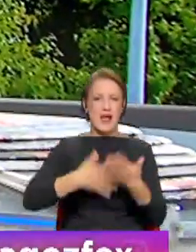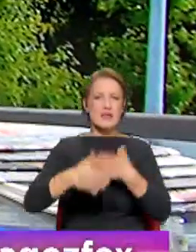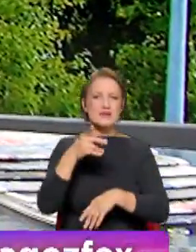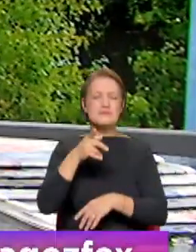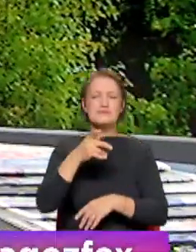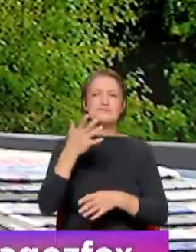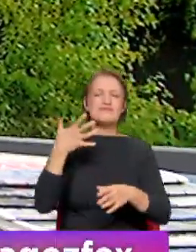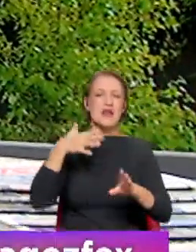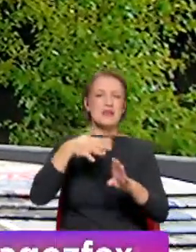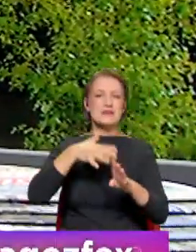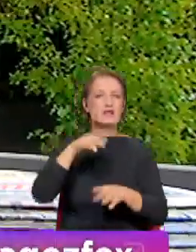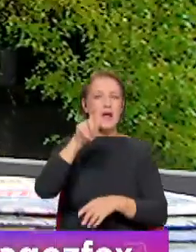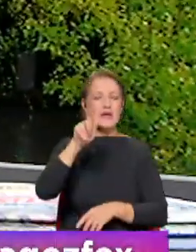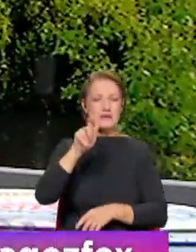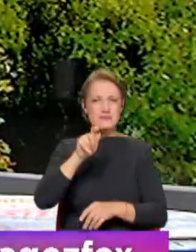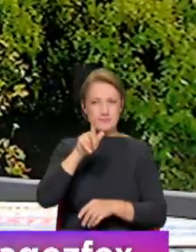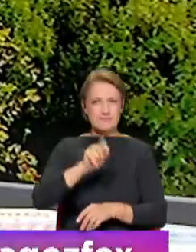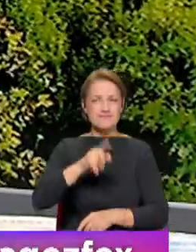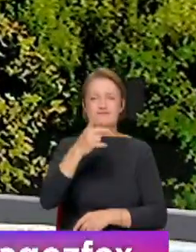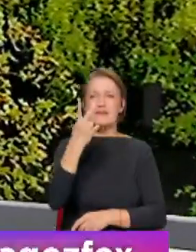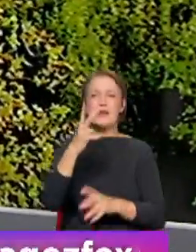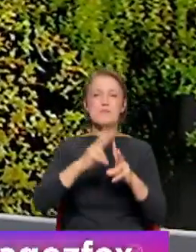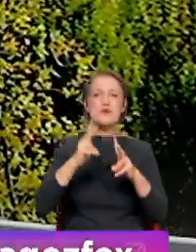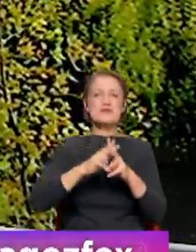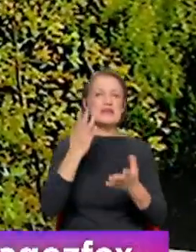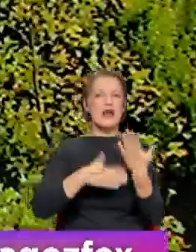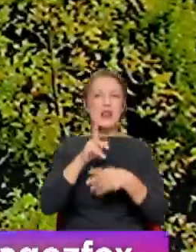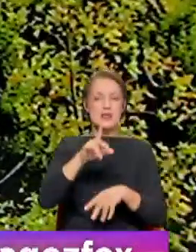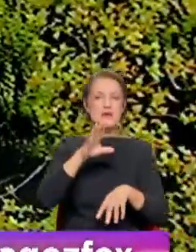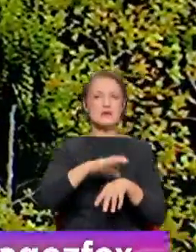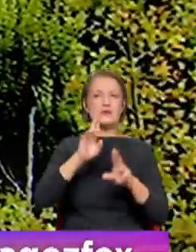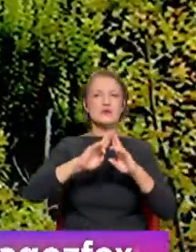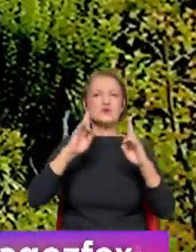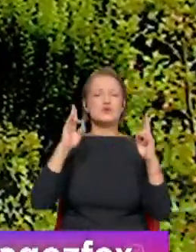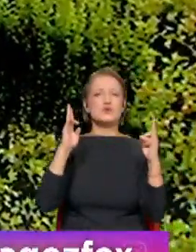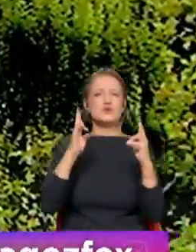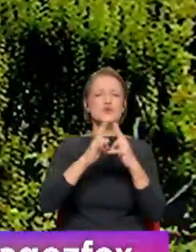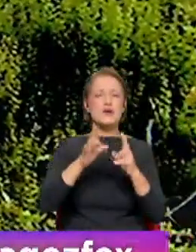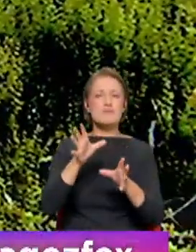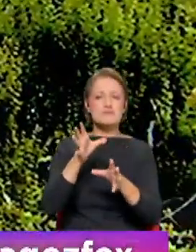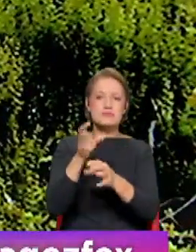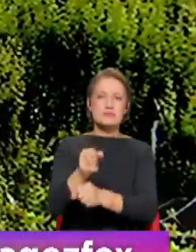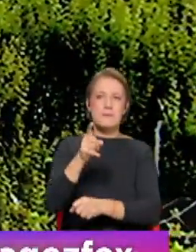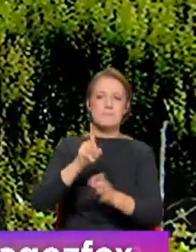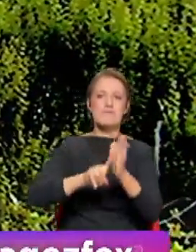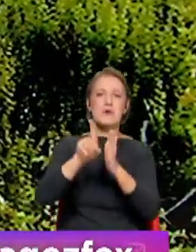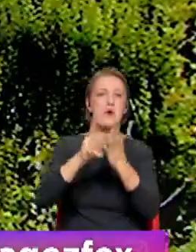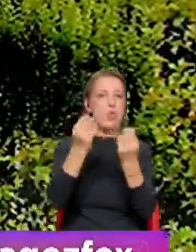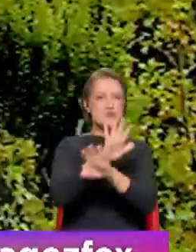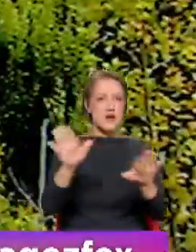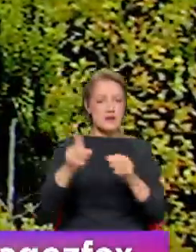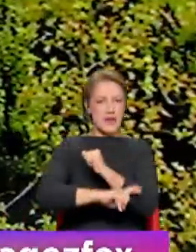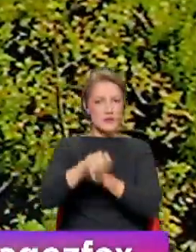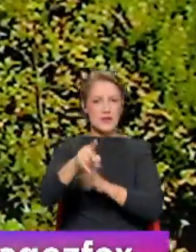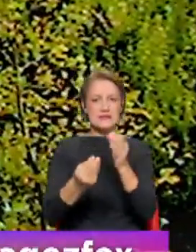polisimizi ziyaret etti akşam saatlerinde vermiş olduğu mesajlar önemli teröristlere dünyayı dar ediyoruz başarılı olamayacaklar dedi